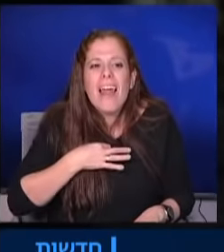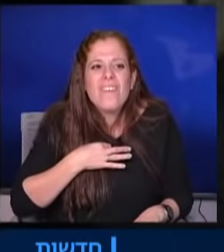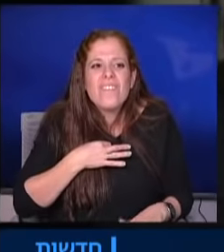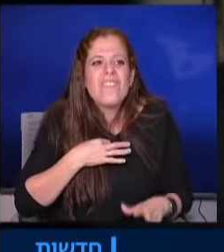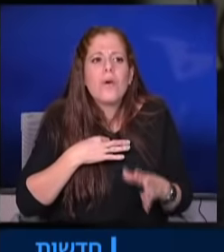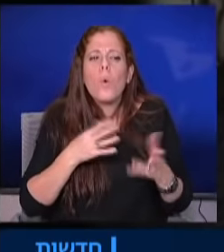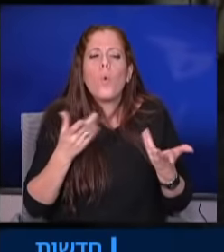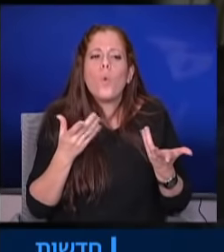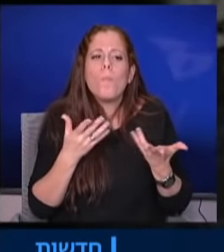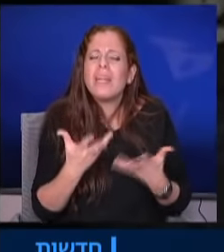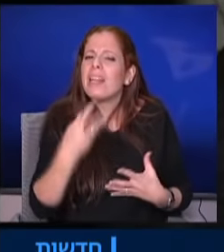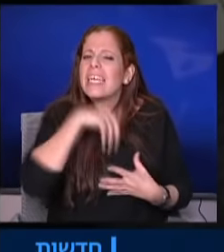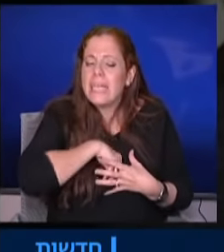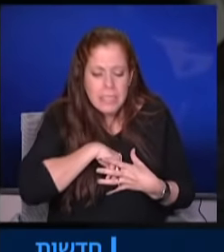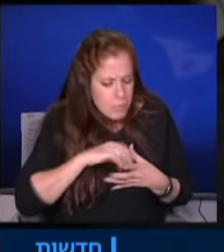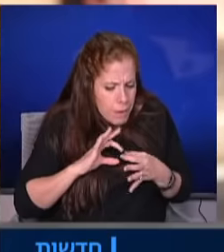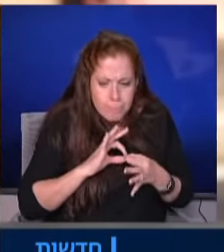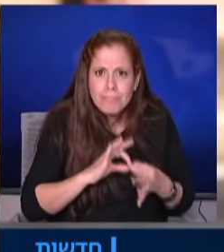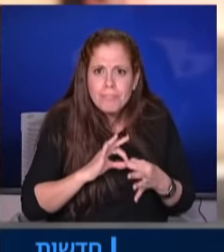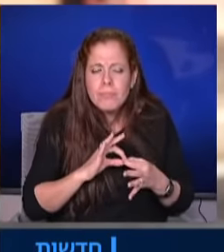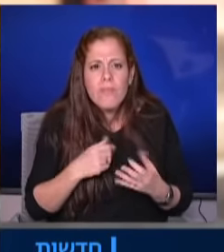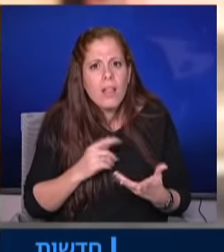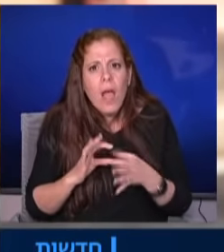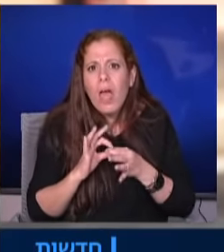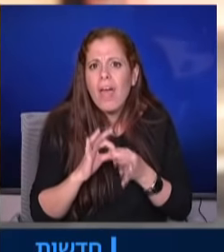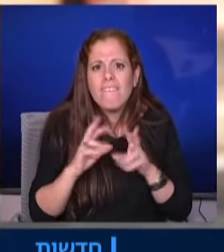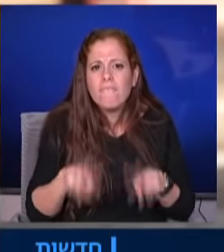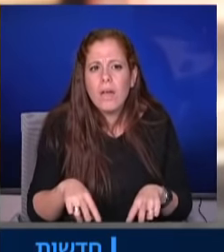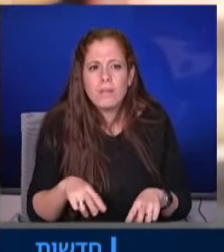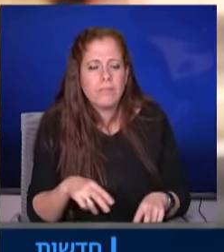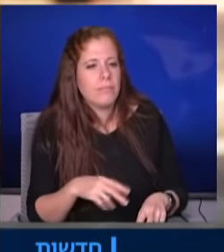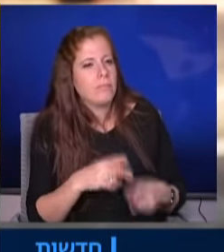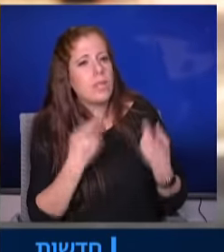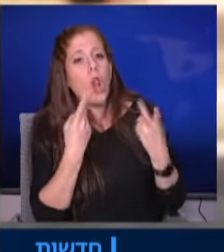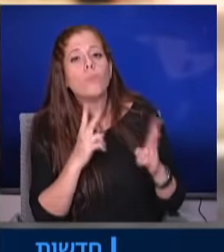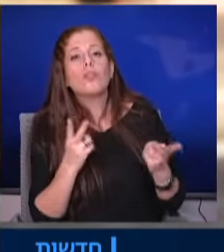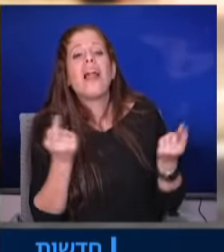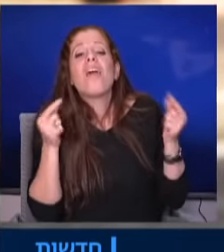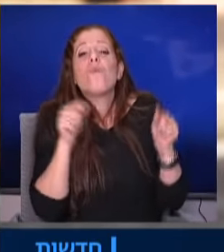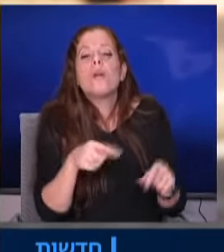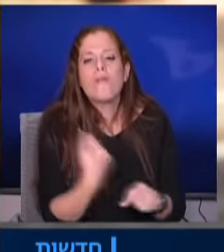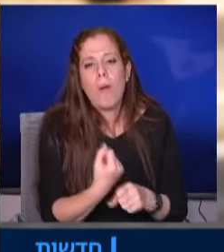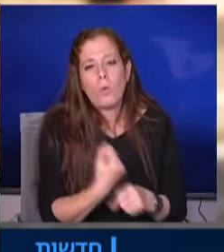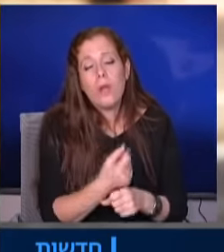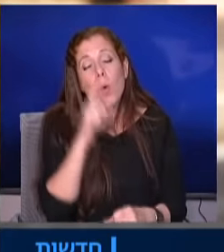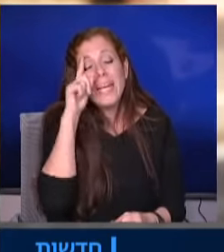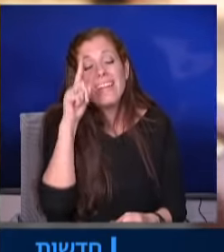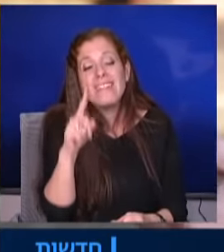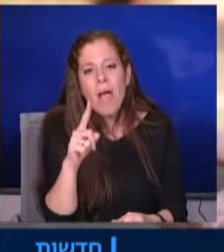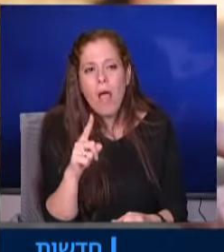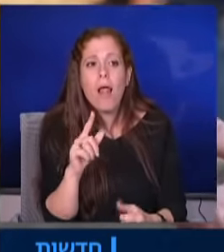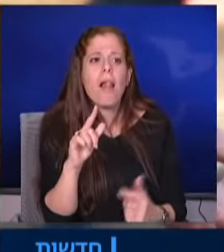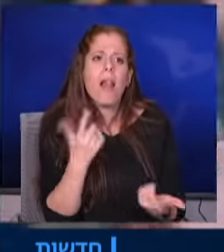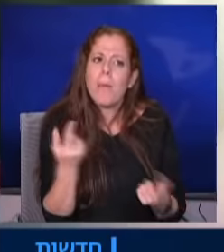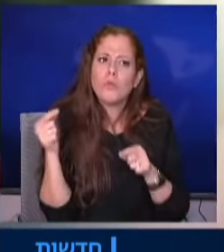הוא נכנס לך פנימה ואתה בפנים. לא משנה מאיפה הוא הגיע ומה הוא עשה, הוא ידע מה זאת אומרת, למה שהיא לא תבוא